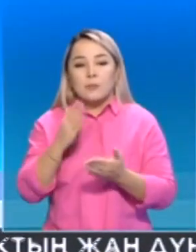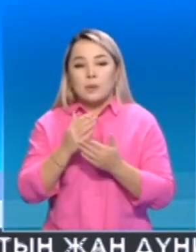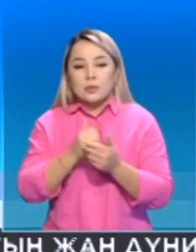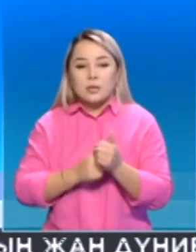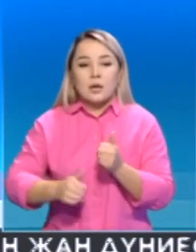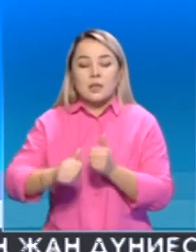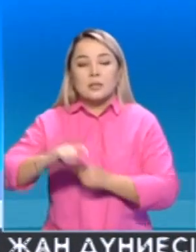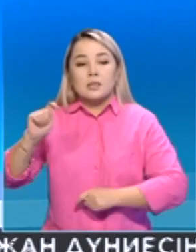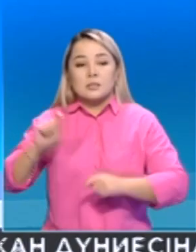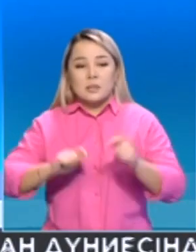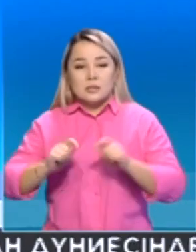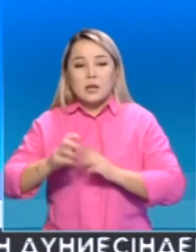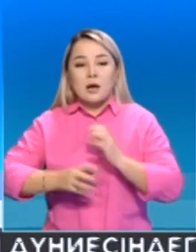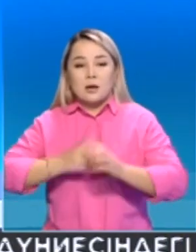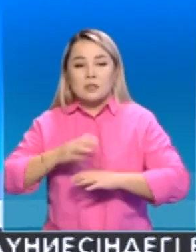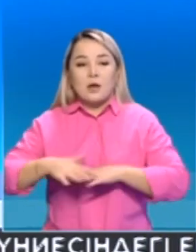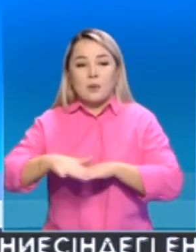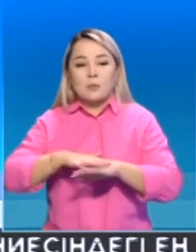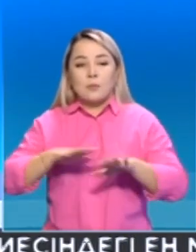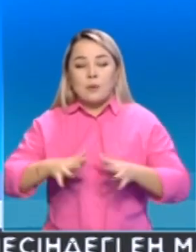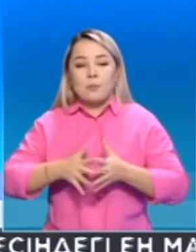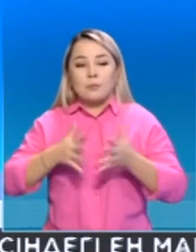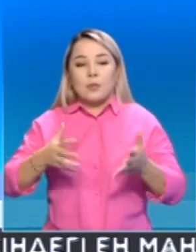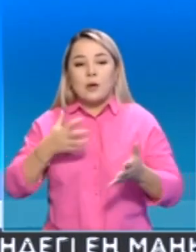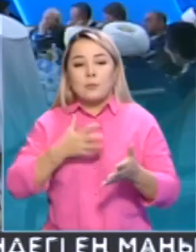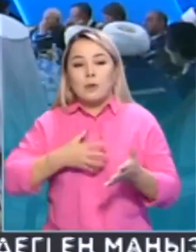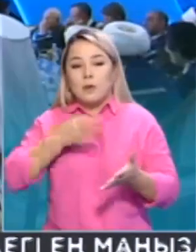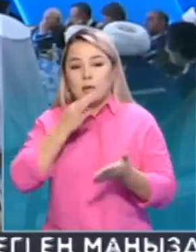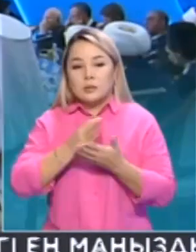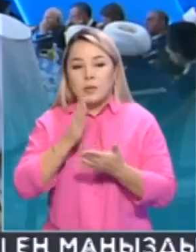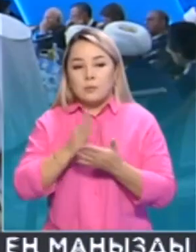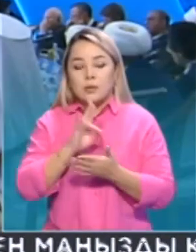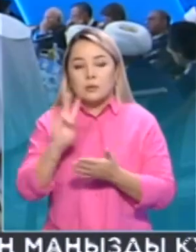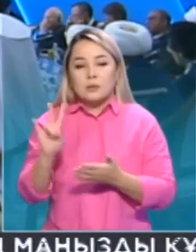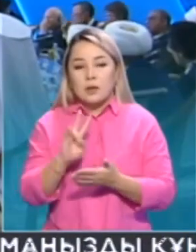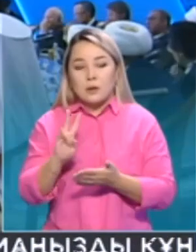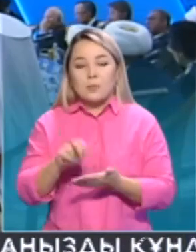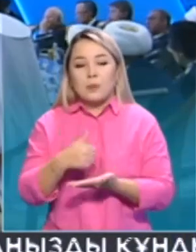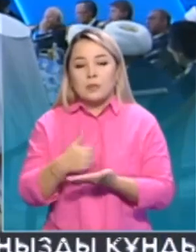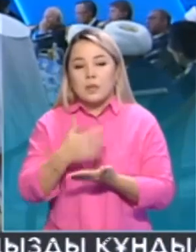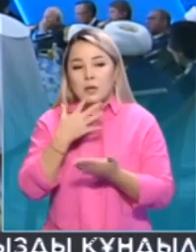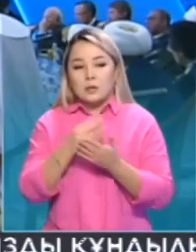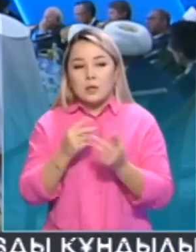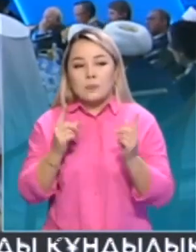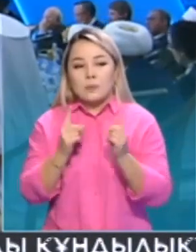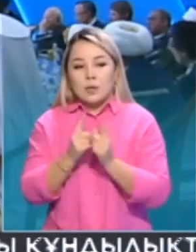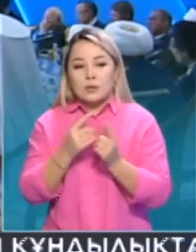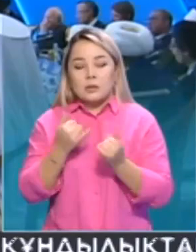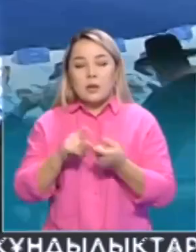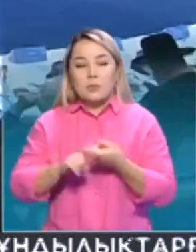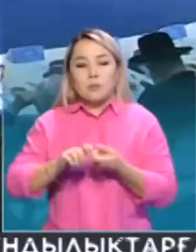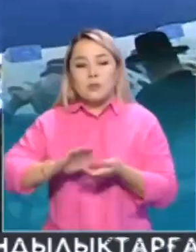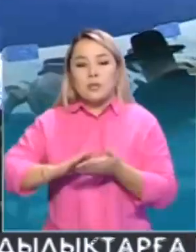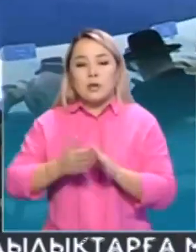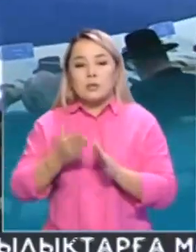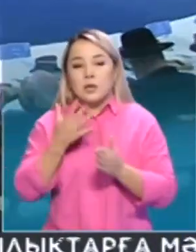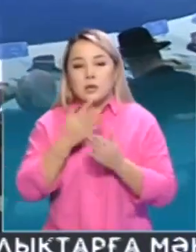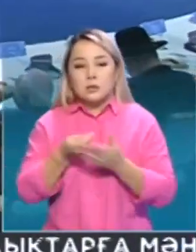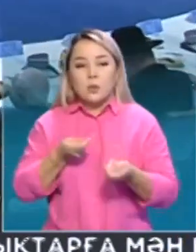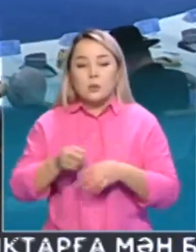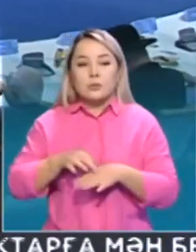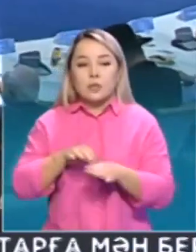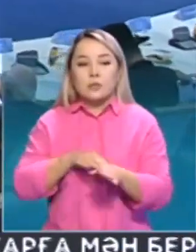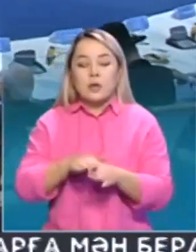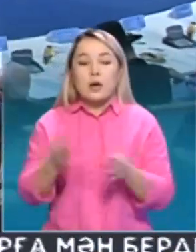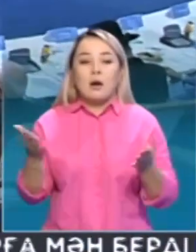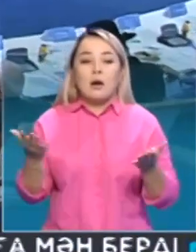көшбасшылары съезінің әлемдік аренада маңызы зор. Католик шіркеуінің басшысы кезекті басқосу пандемиядан кейін жағдайда діннің рөлі қандай